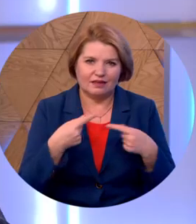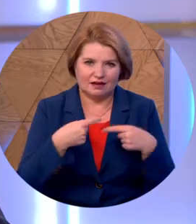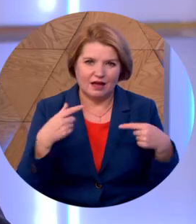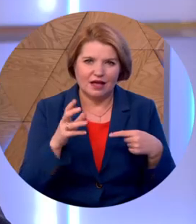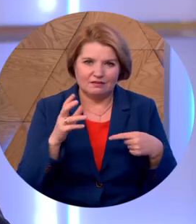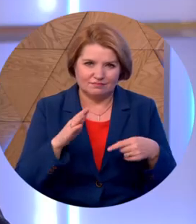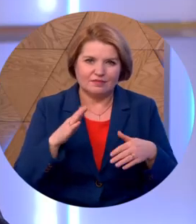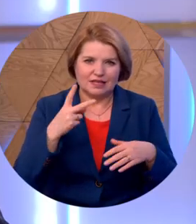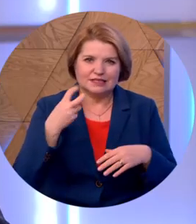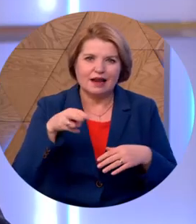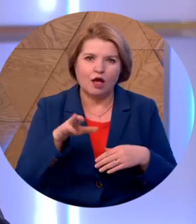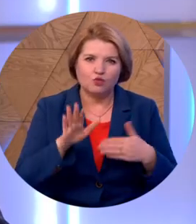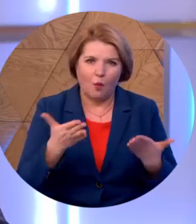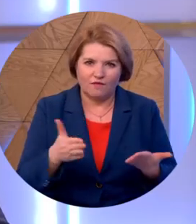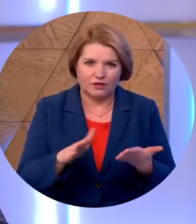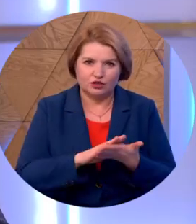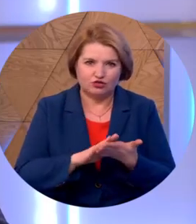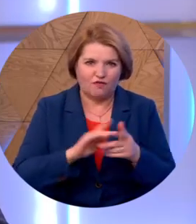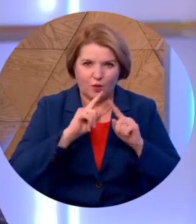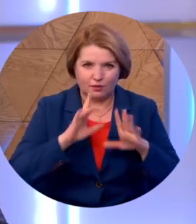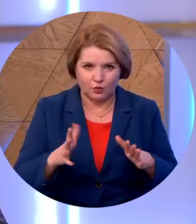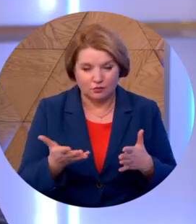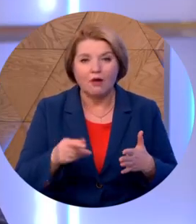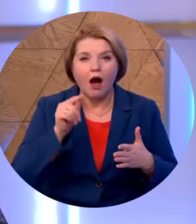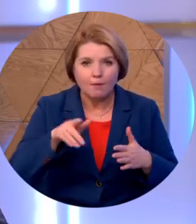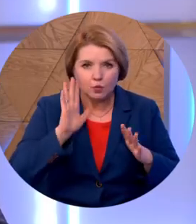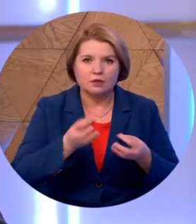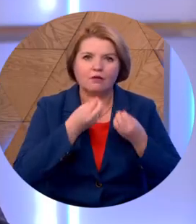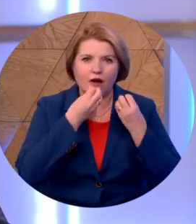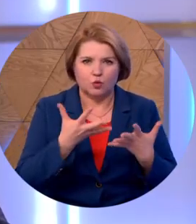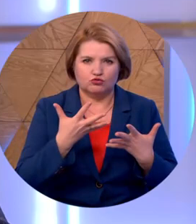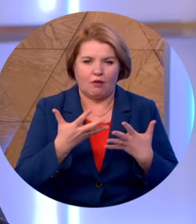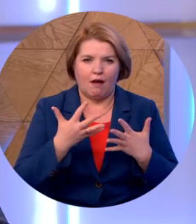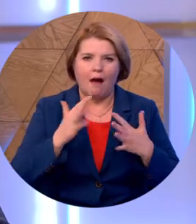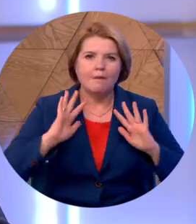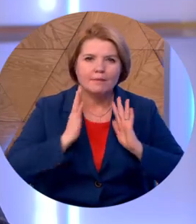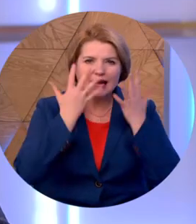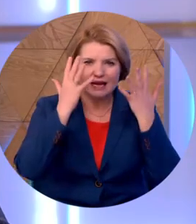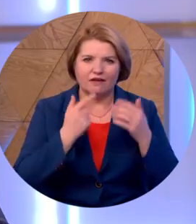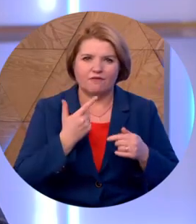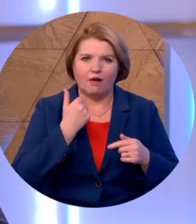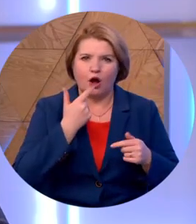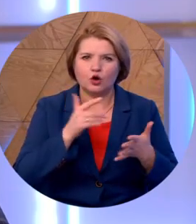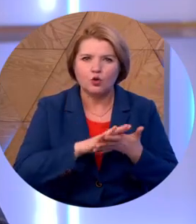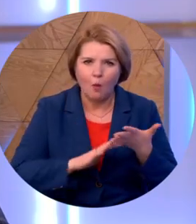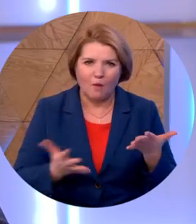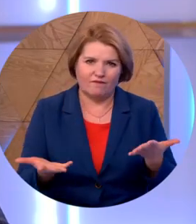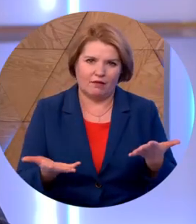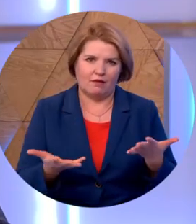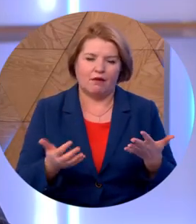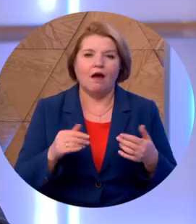огромное огромный прилив крови кровь у нас это и кислород это и микроэлементы и витамины Конечно даже механическое